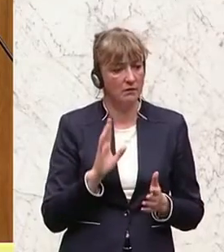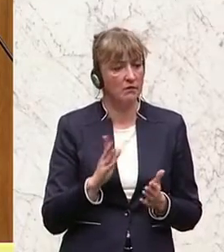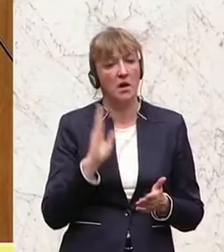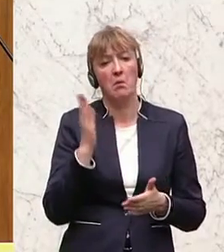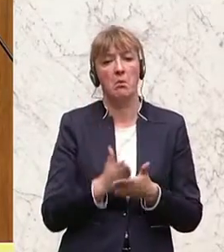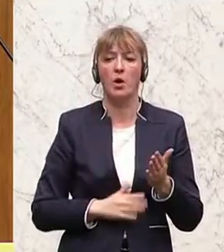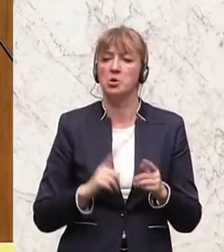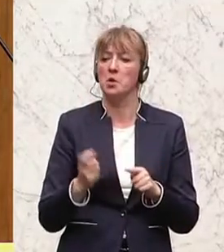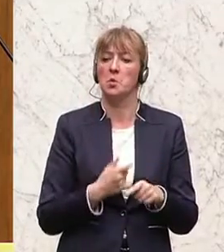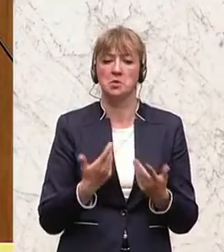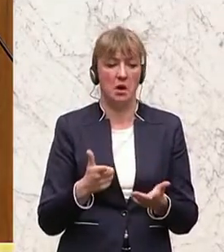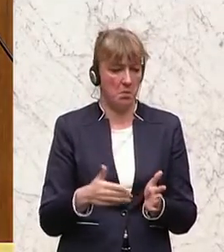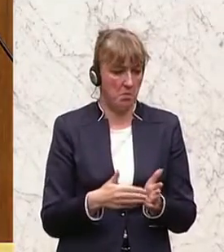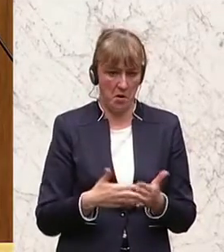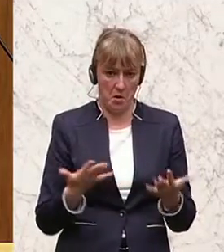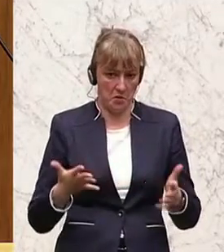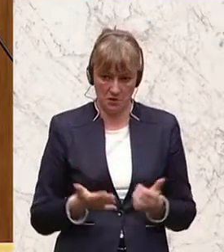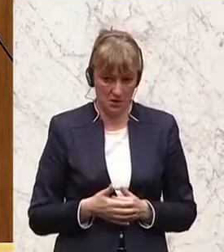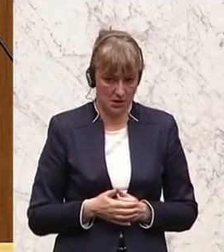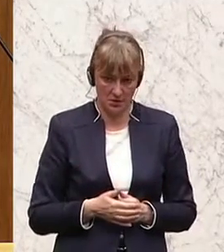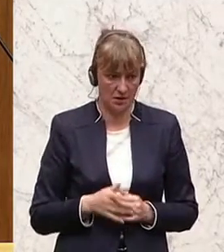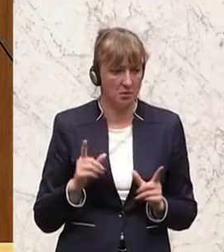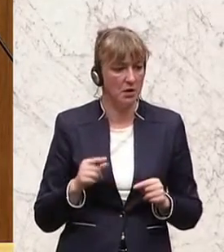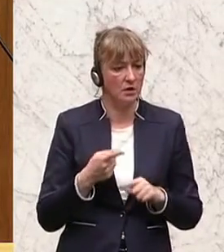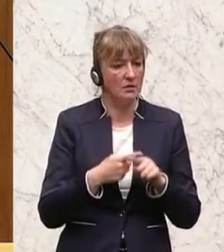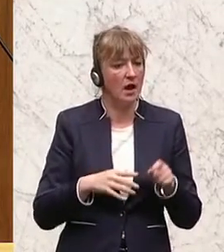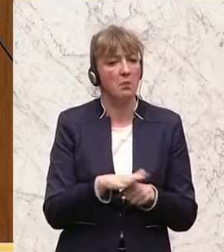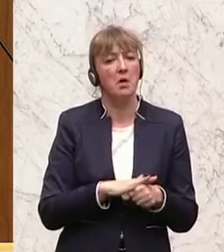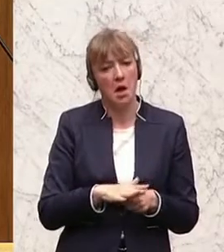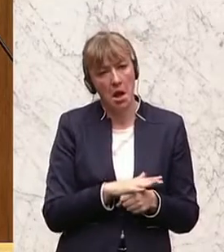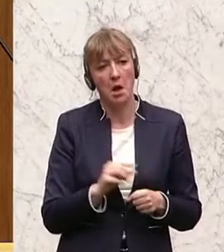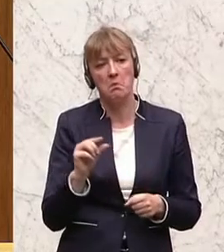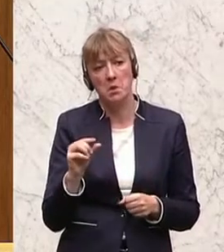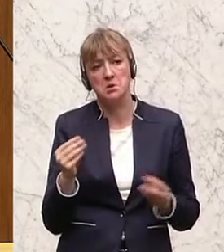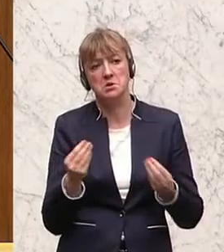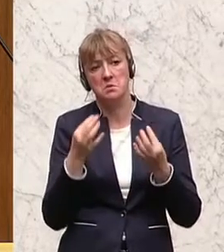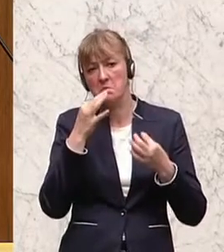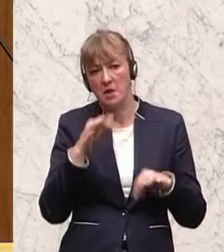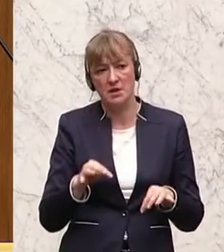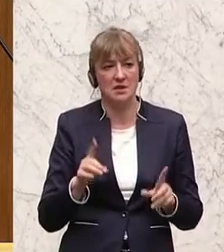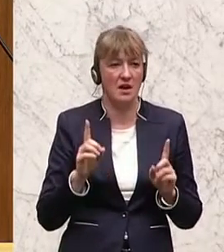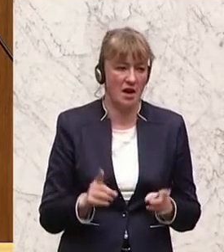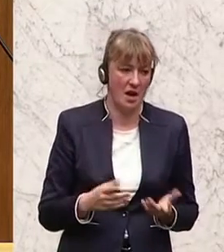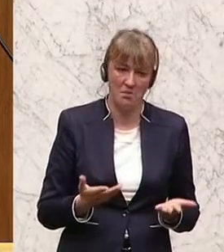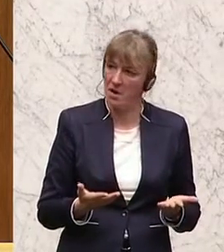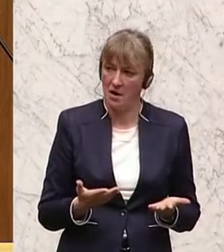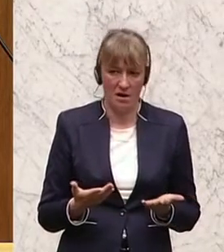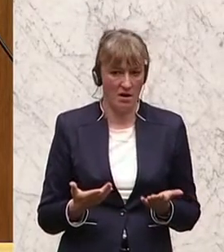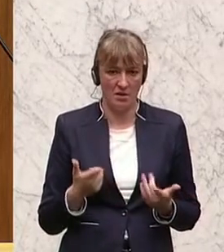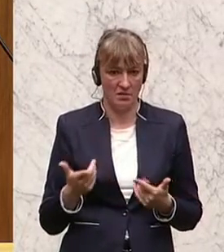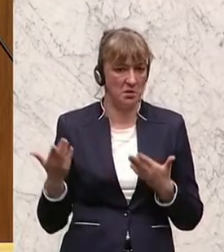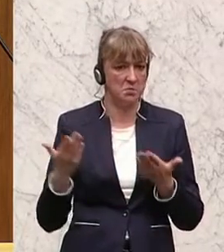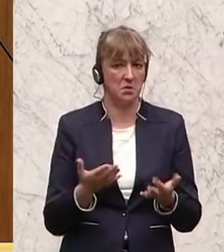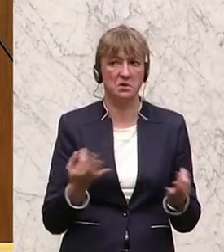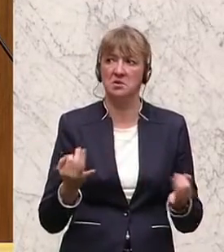Pauschalkurse angeboten, die nirgends gebraucht werden. Das hat sich in Teilbereichen vielleicht ein bisschen gebessert, aber das führt ja nicht dazu, dass